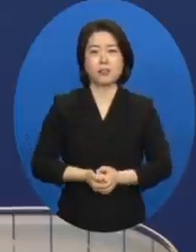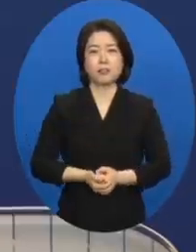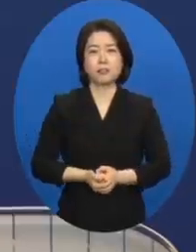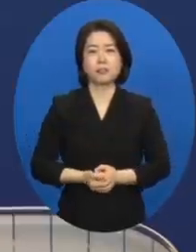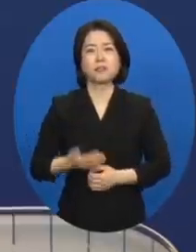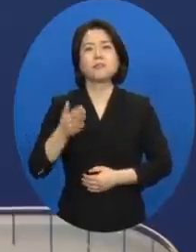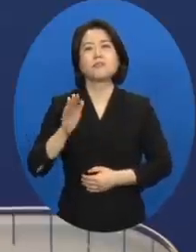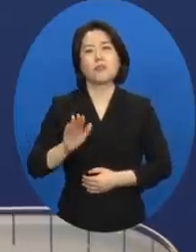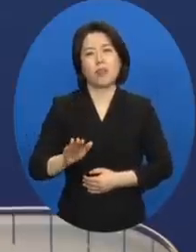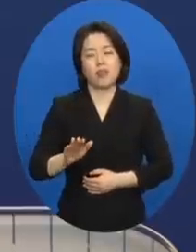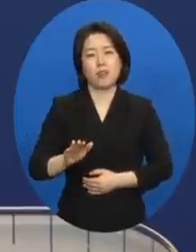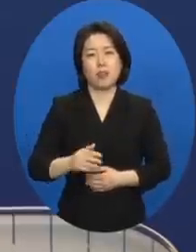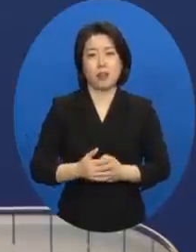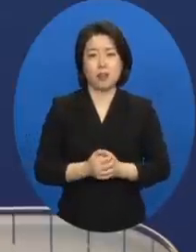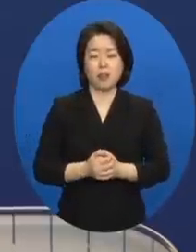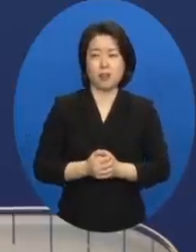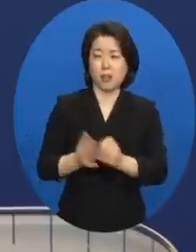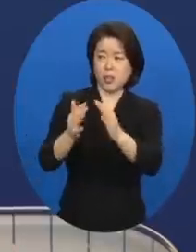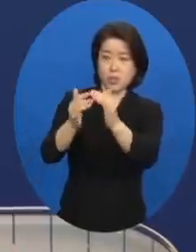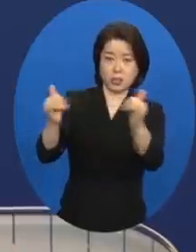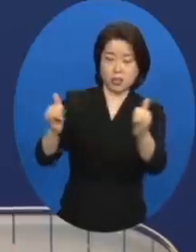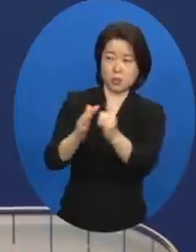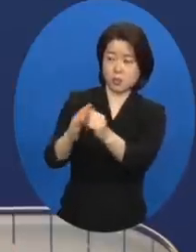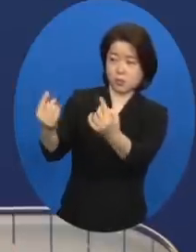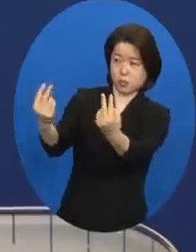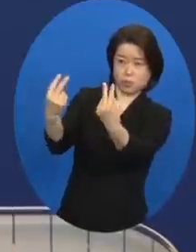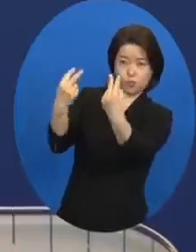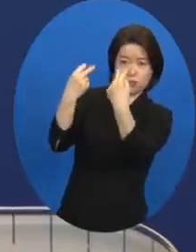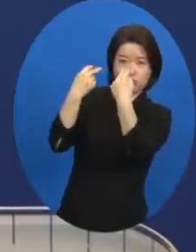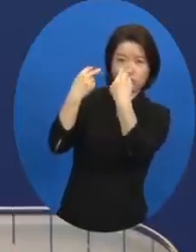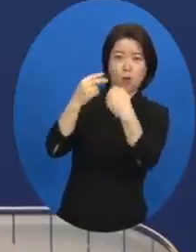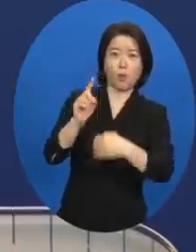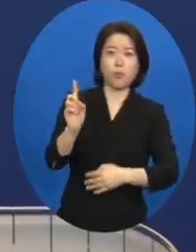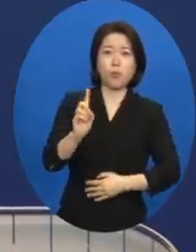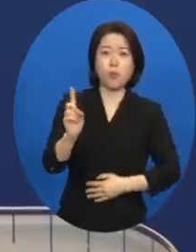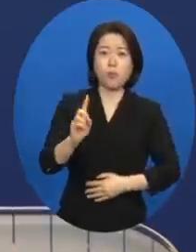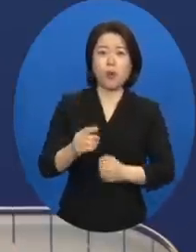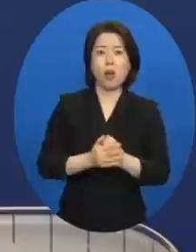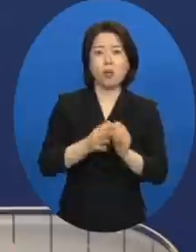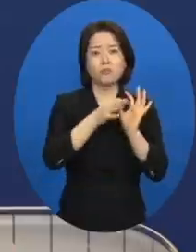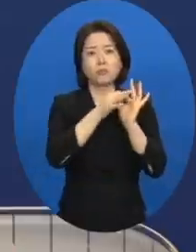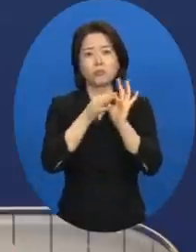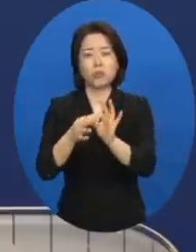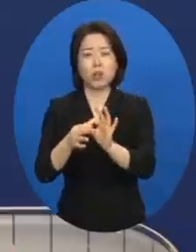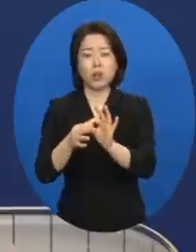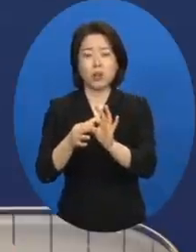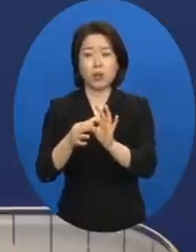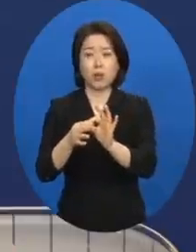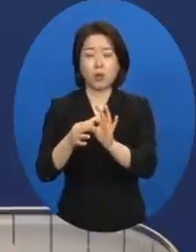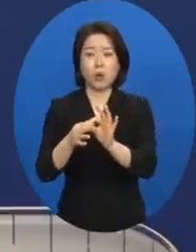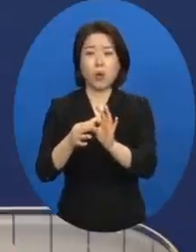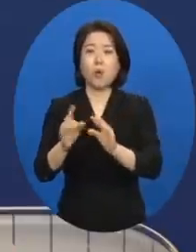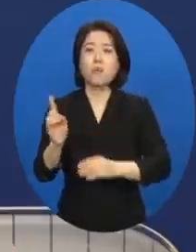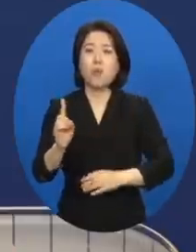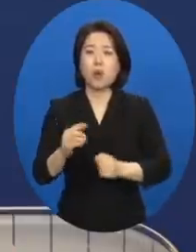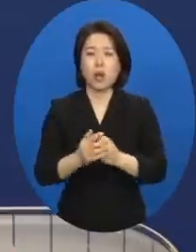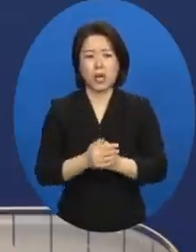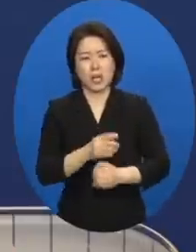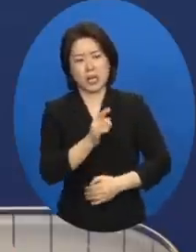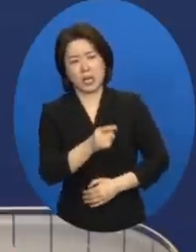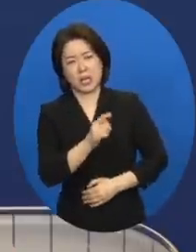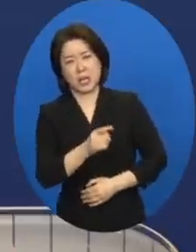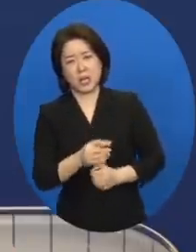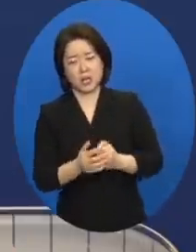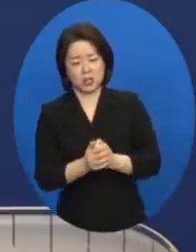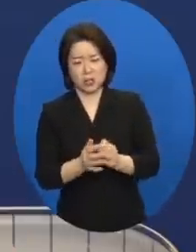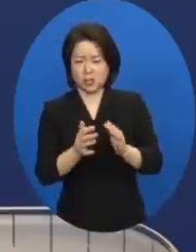근데 사람들이 저를 어떻게 보냐면 계속 이렇게만 보는 거예요. 저기